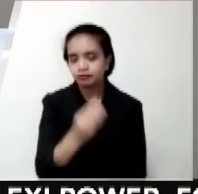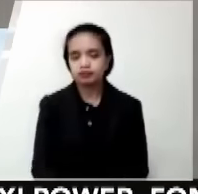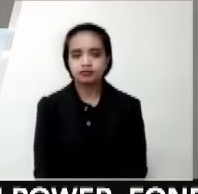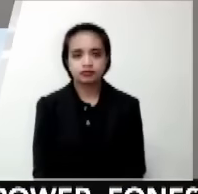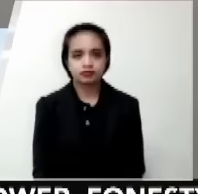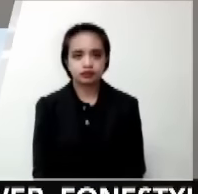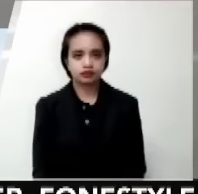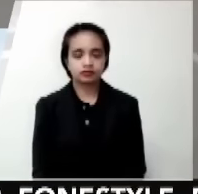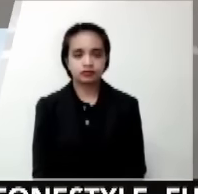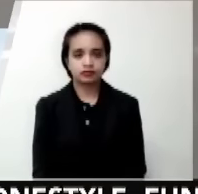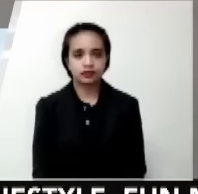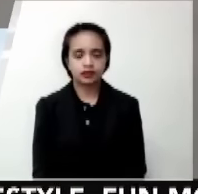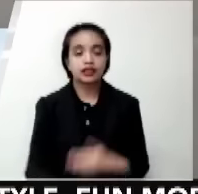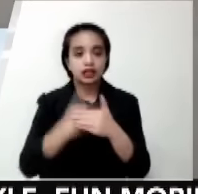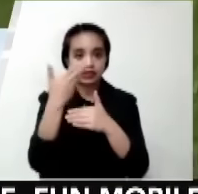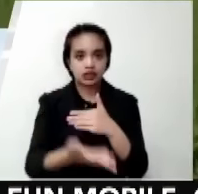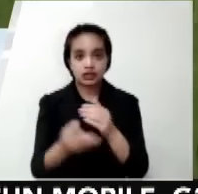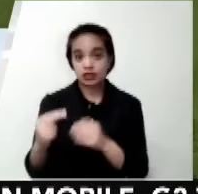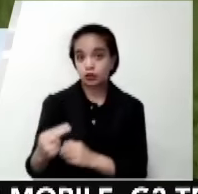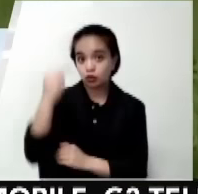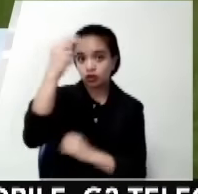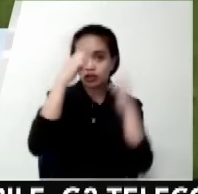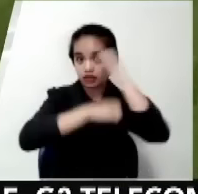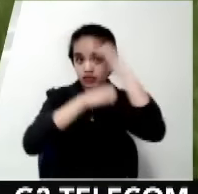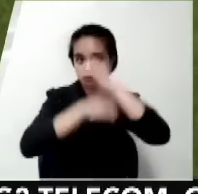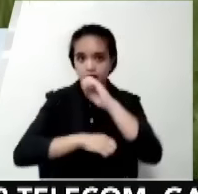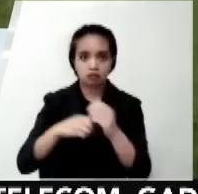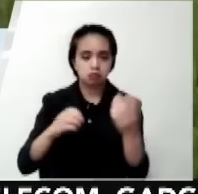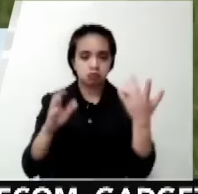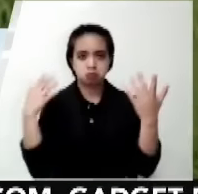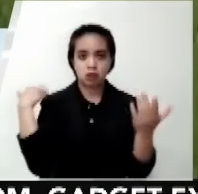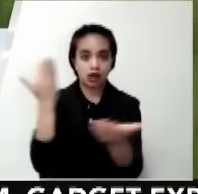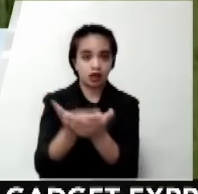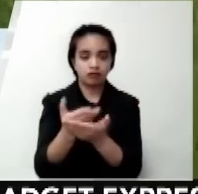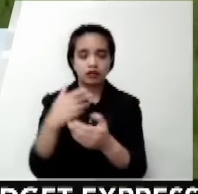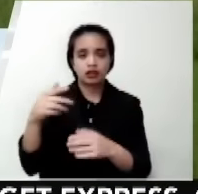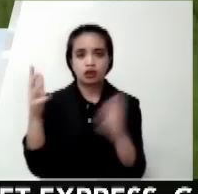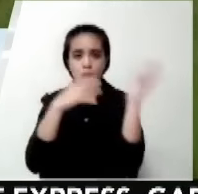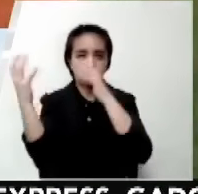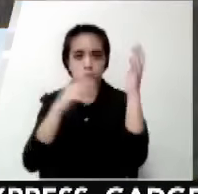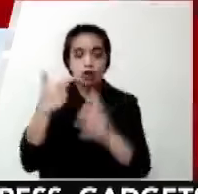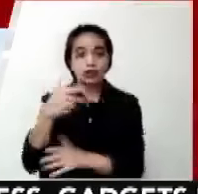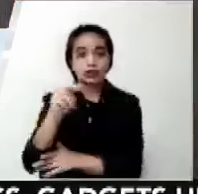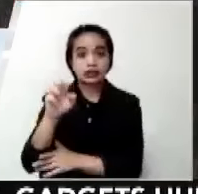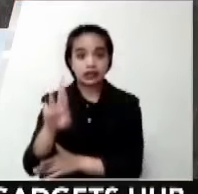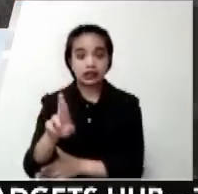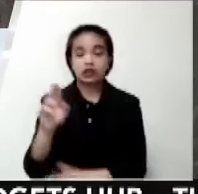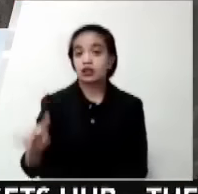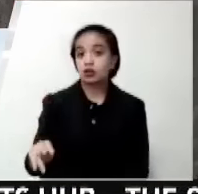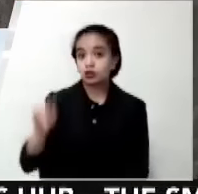Sa norte, kung saan inahasang tutumbok ang bagyong Jenner, inuulan ng lawag Ilocos Norte.